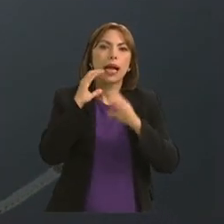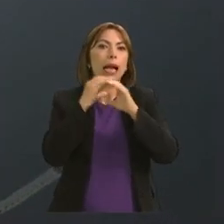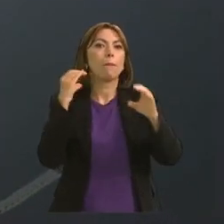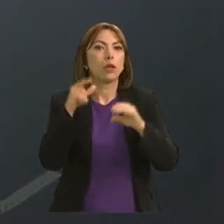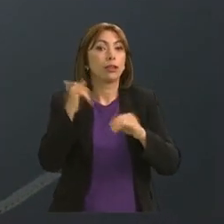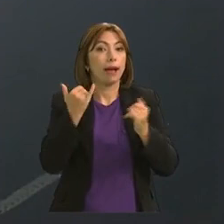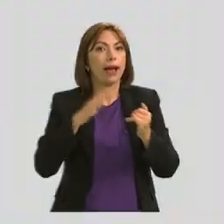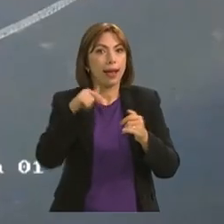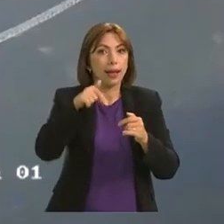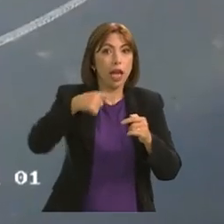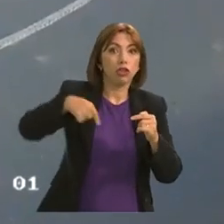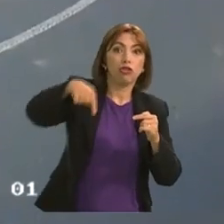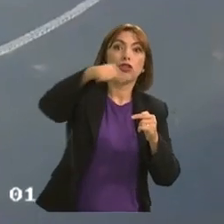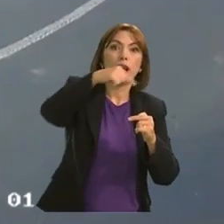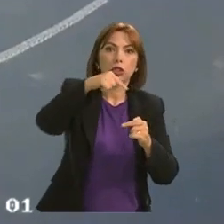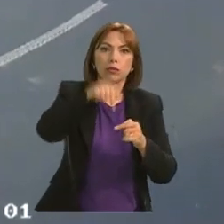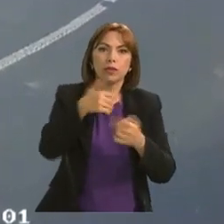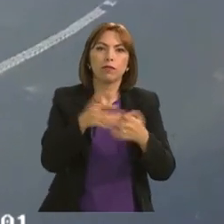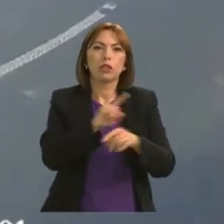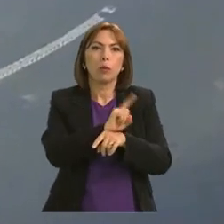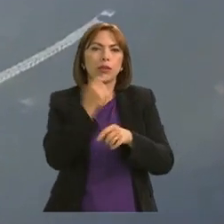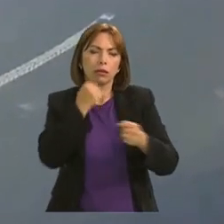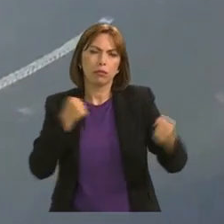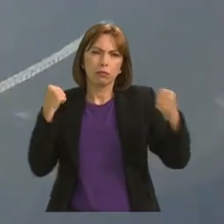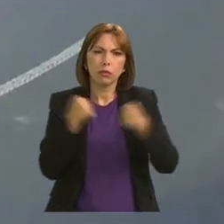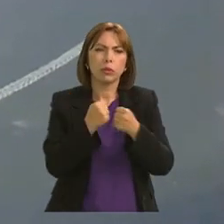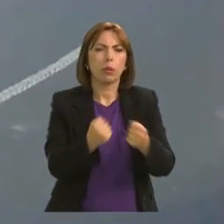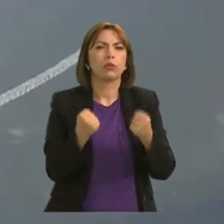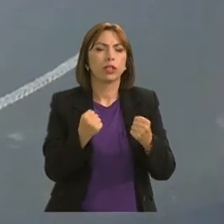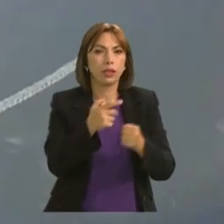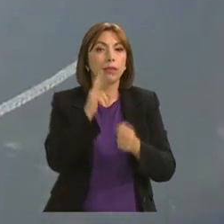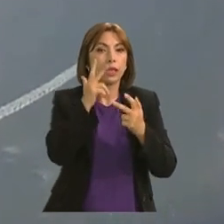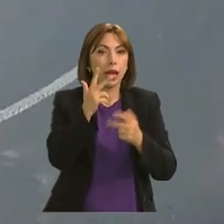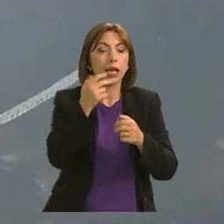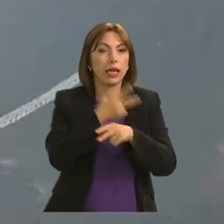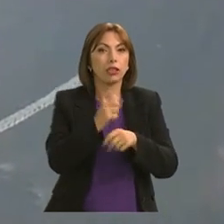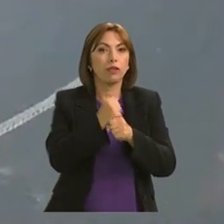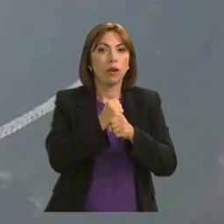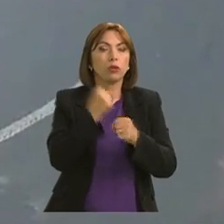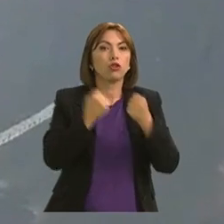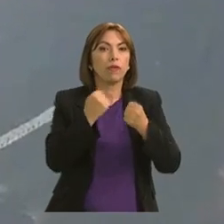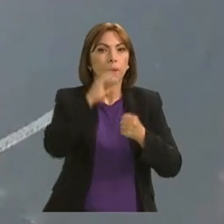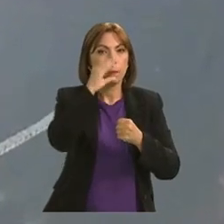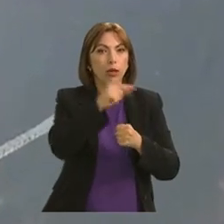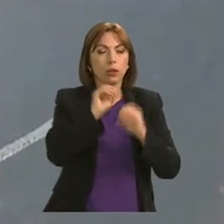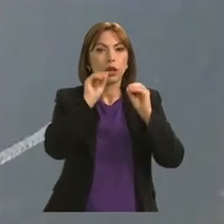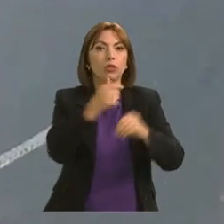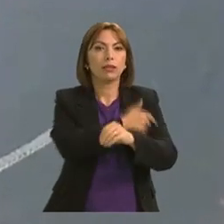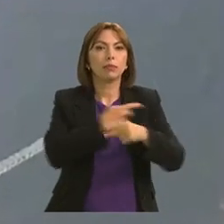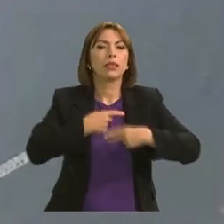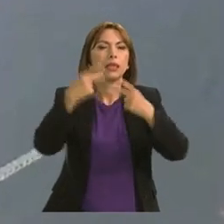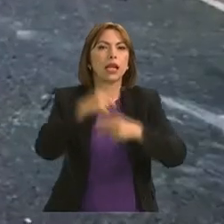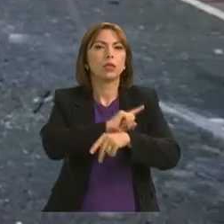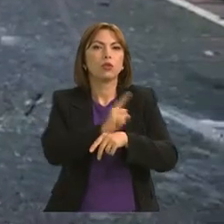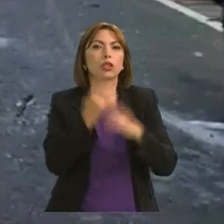camionetei care era deja în giratoriu. A fost și momentul impactului devastator. Cele trei greșeli făcute de șoferul microbuzului au dus la spitalizarea de urgență